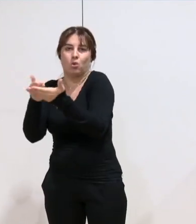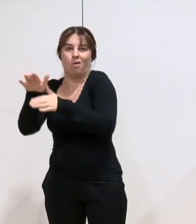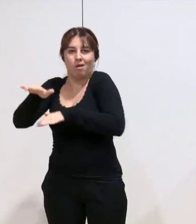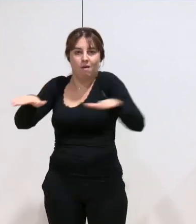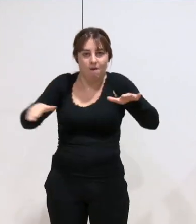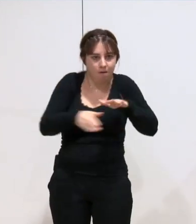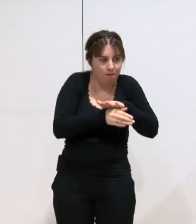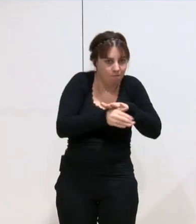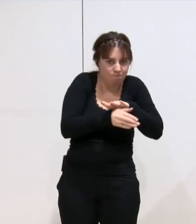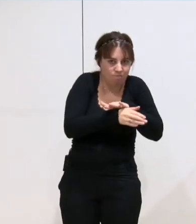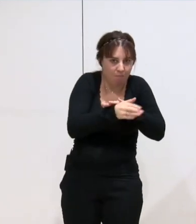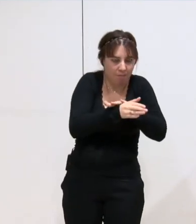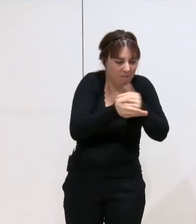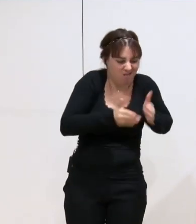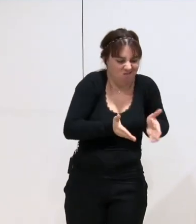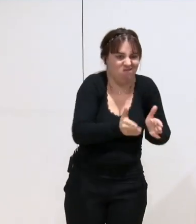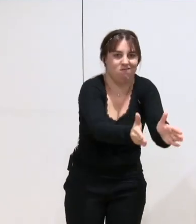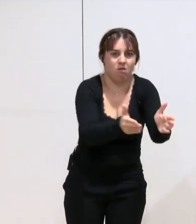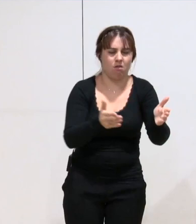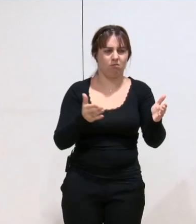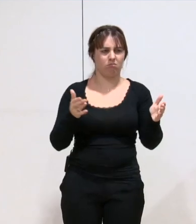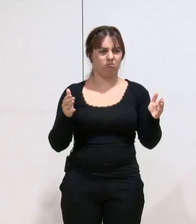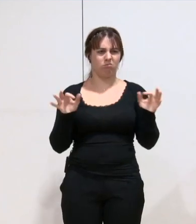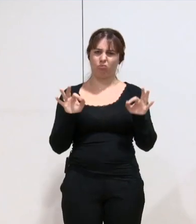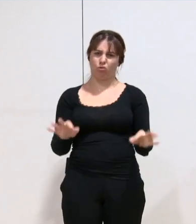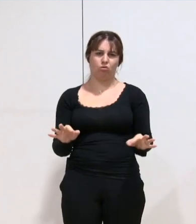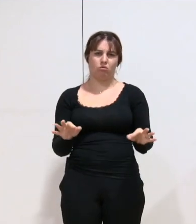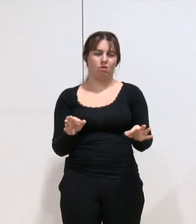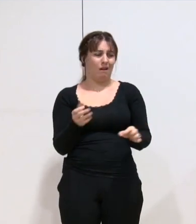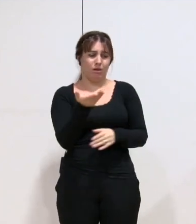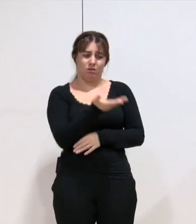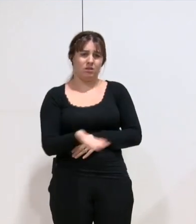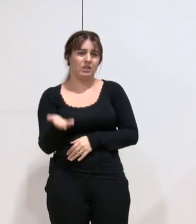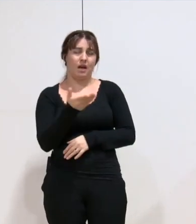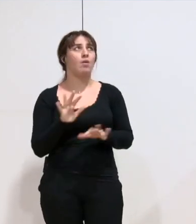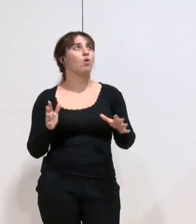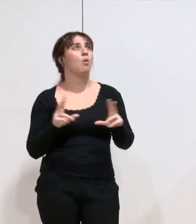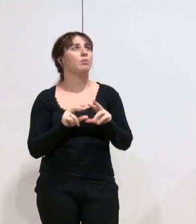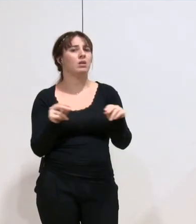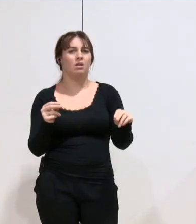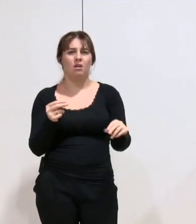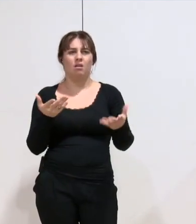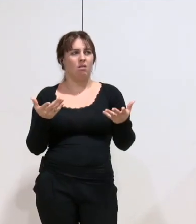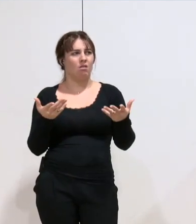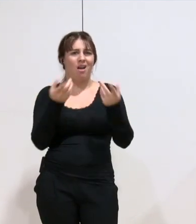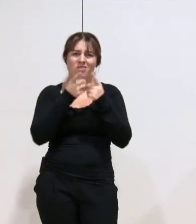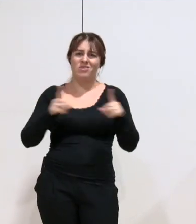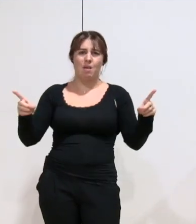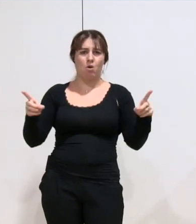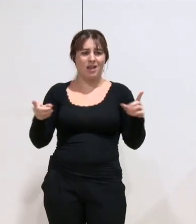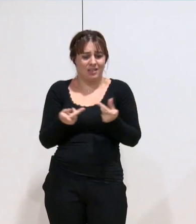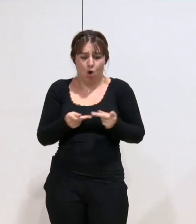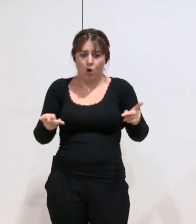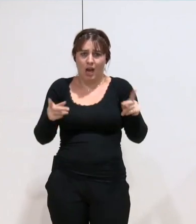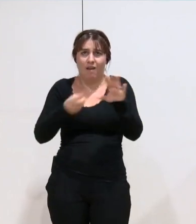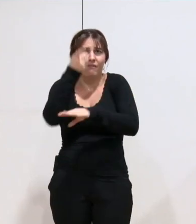en secret. Et voilà. Et ça n'est pas quelque chose de, comment dirais-je, de viable pour une démocratie locale.